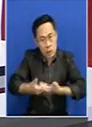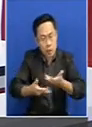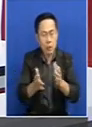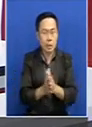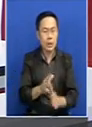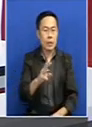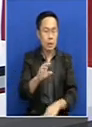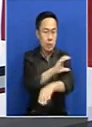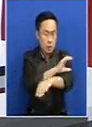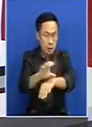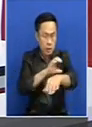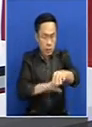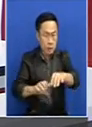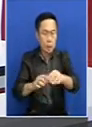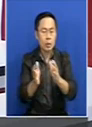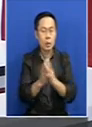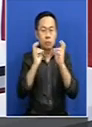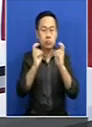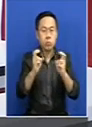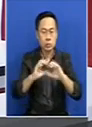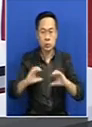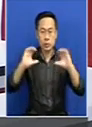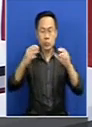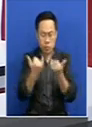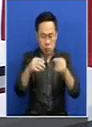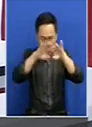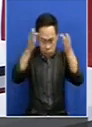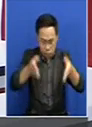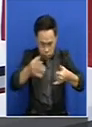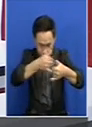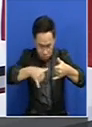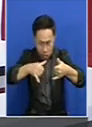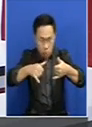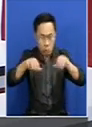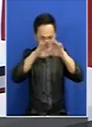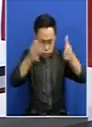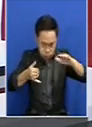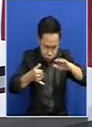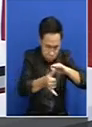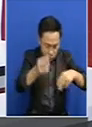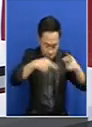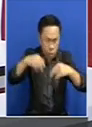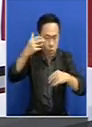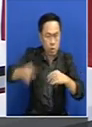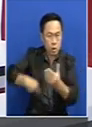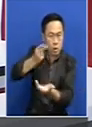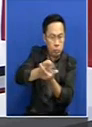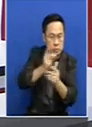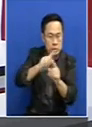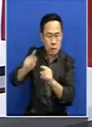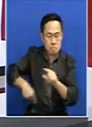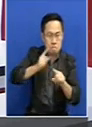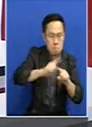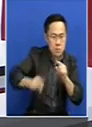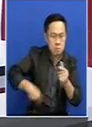ทั้ง MRT ทั้ง BTS สถานที่ราชการเขาจะมีการตรวจอาวุธกันก่อน ค งต้องเข้มงวดเรื่องของการตรวจตราอาวุธ